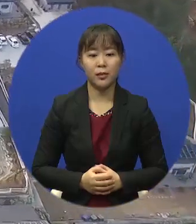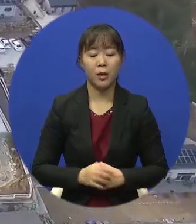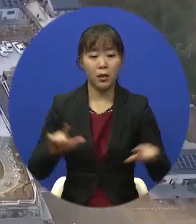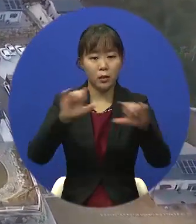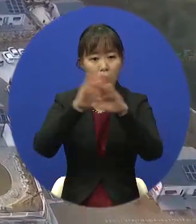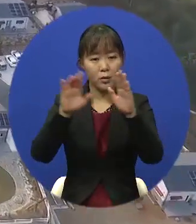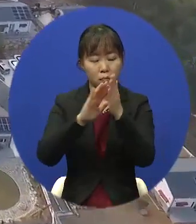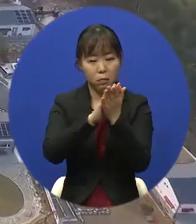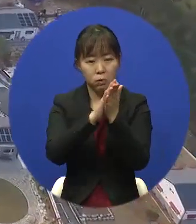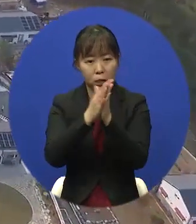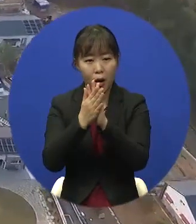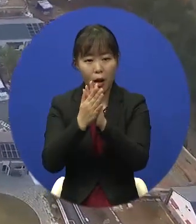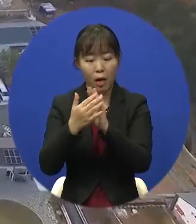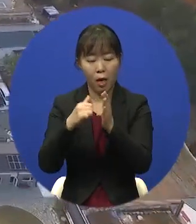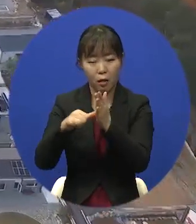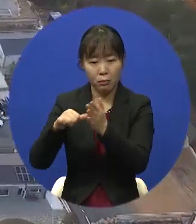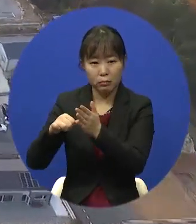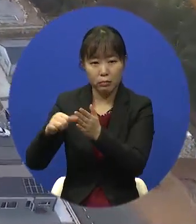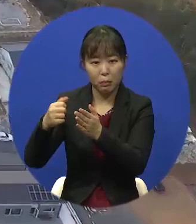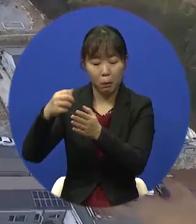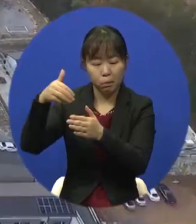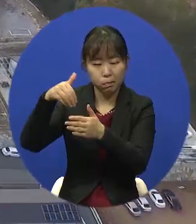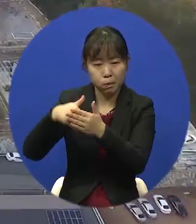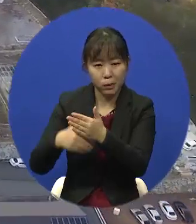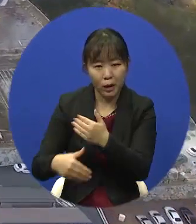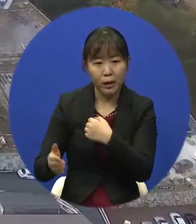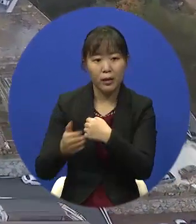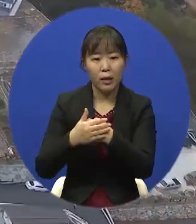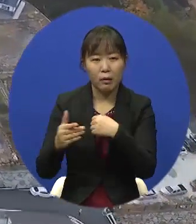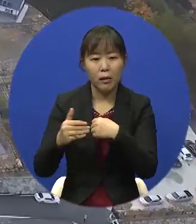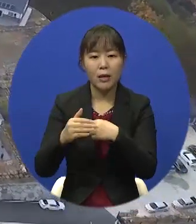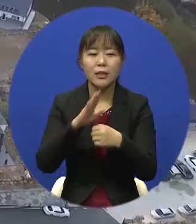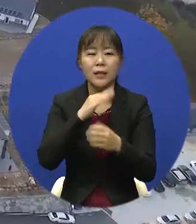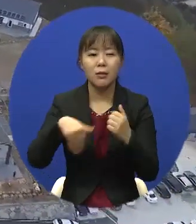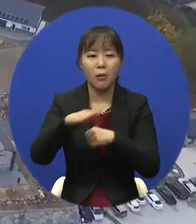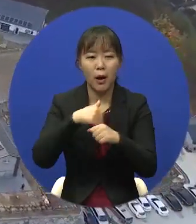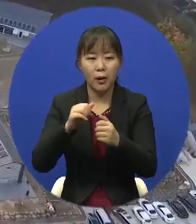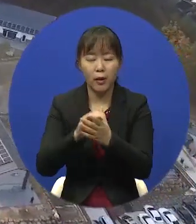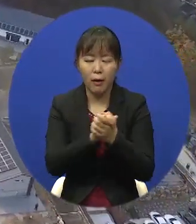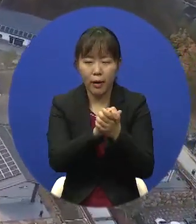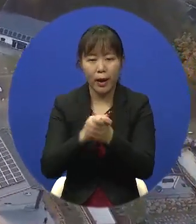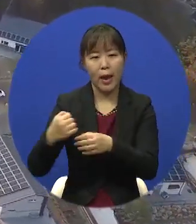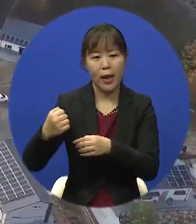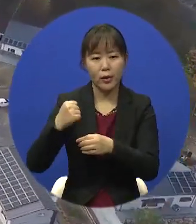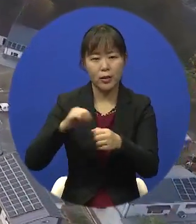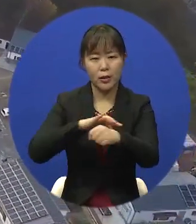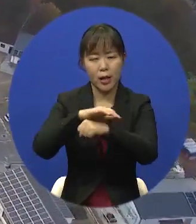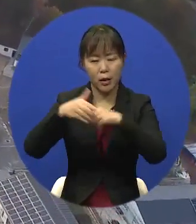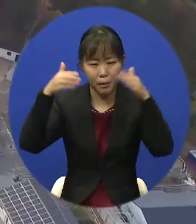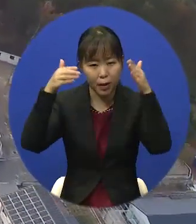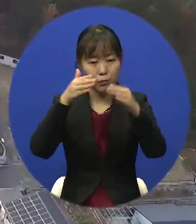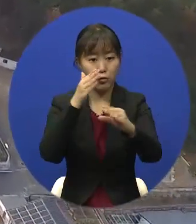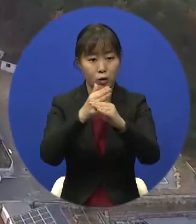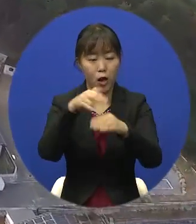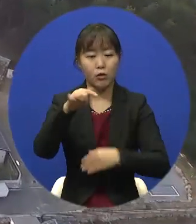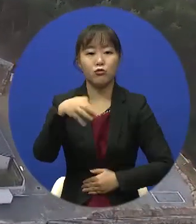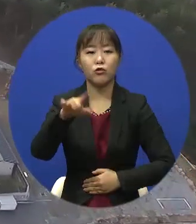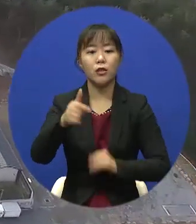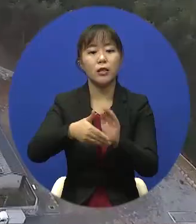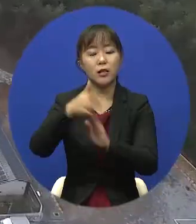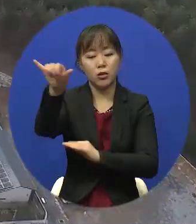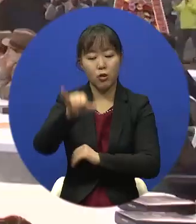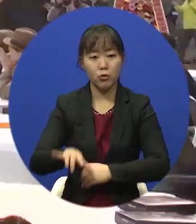기후변화와 에너지 고갈 등으로 재생가능한 친환경 에너지에 대한 관심은 세계적 추세입니다. 순천시는 전국